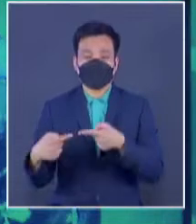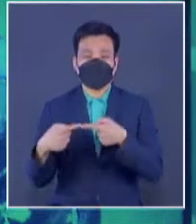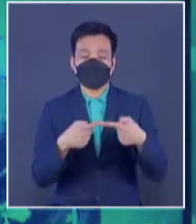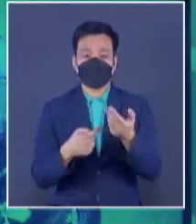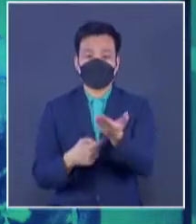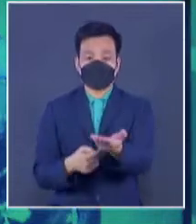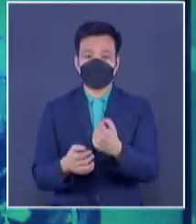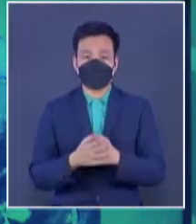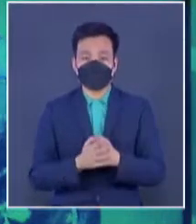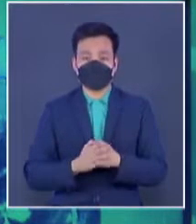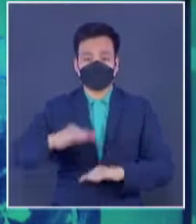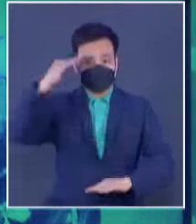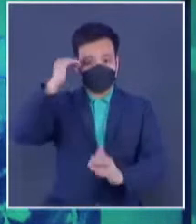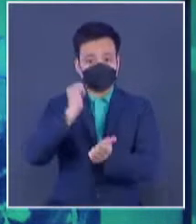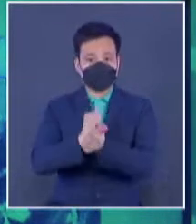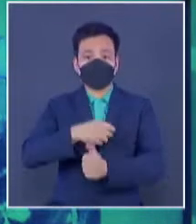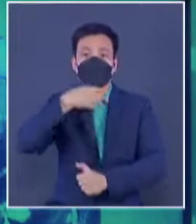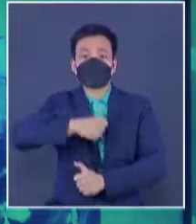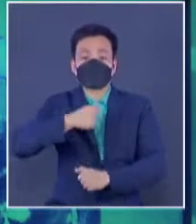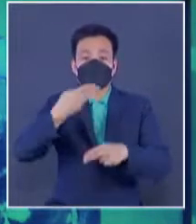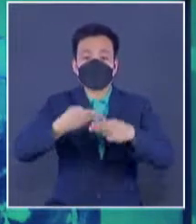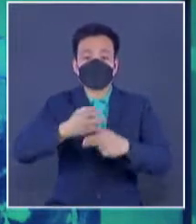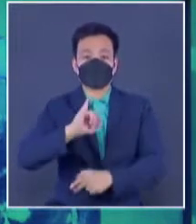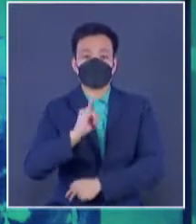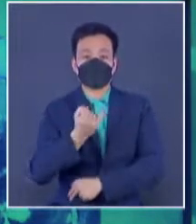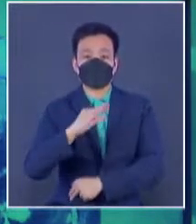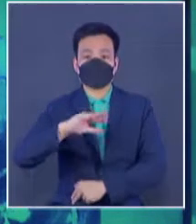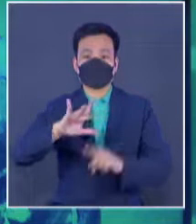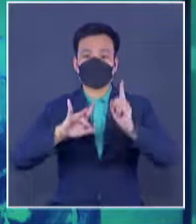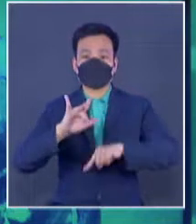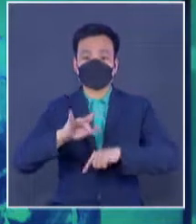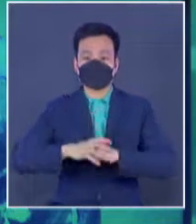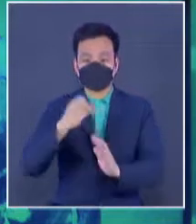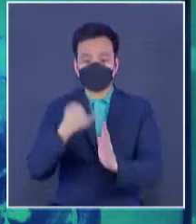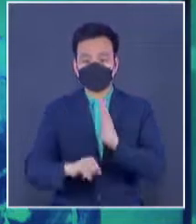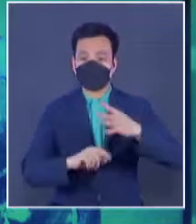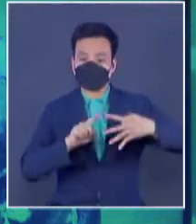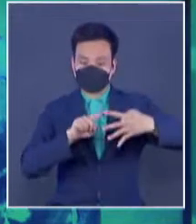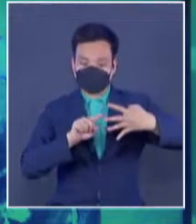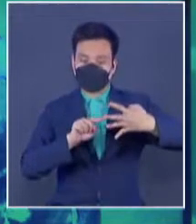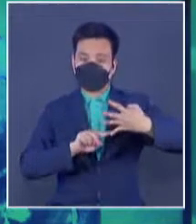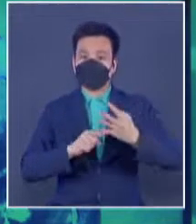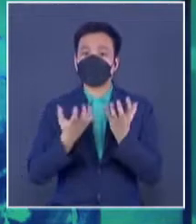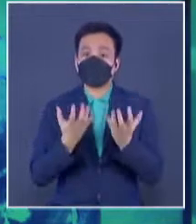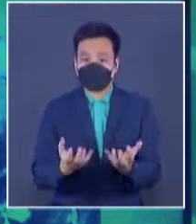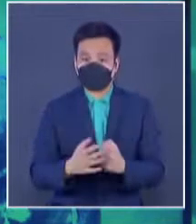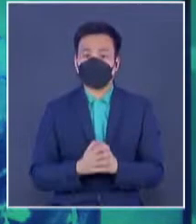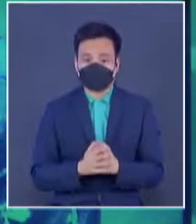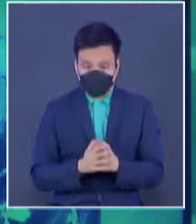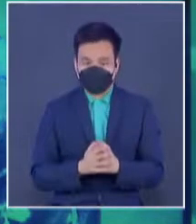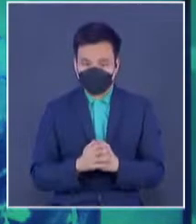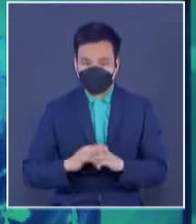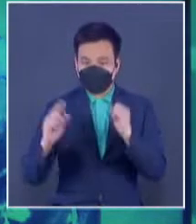ผู้กำกับโจ้ตำรวจสั่งฟ้องนะครับวันนี้เดี๋ยวจะดำเนินการนะครับ4 ข้อหานี่หนักจริงๆครับแล้วก็มีโทษสูงสุดถึงประห